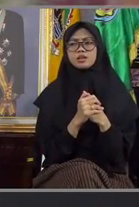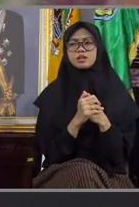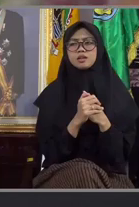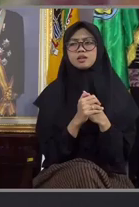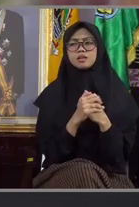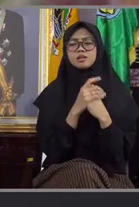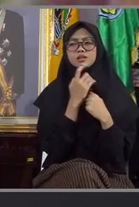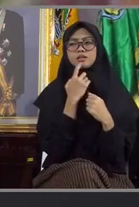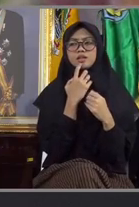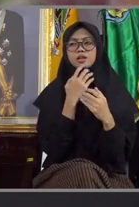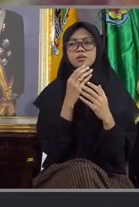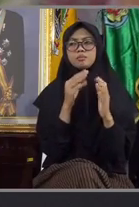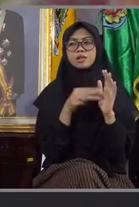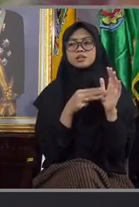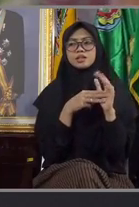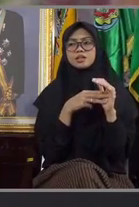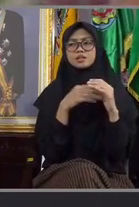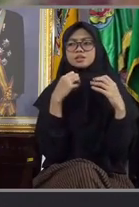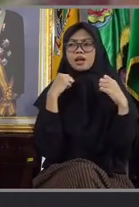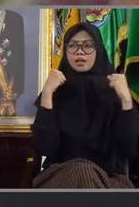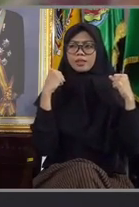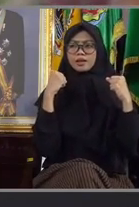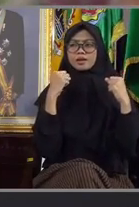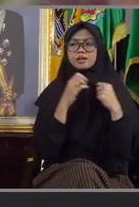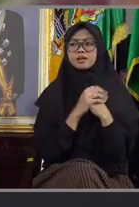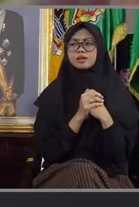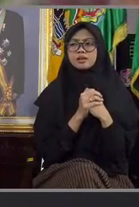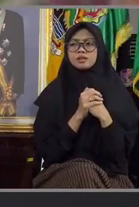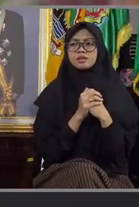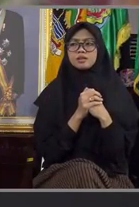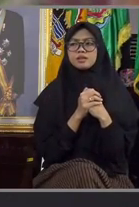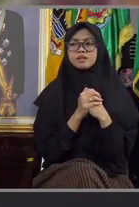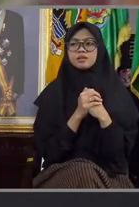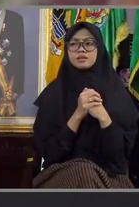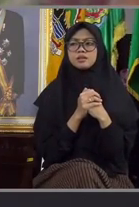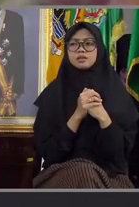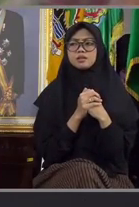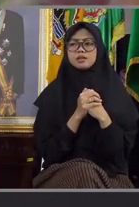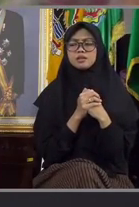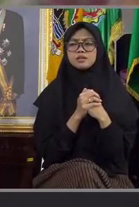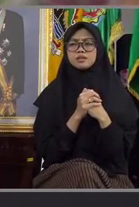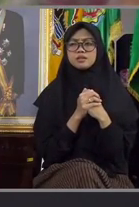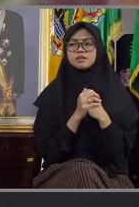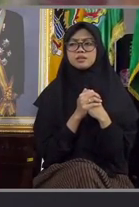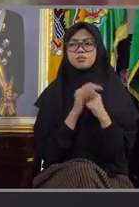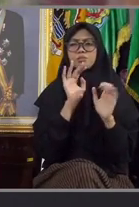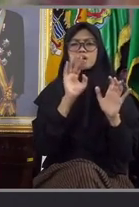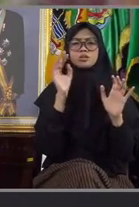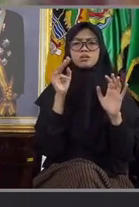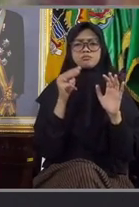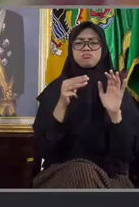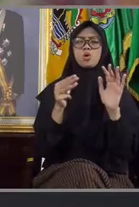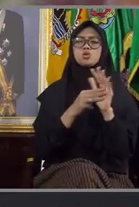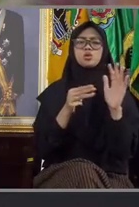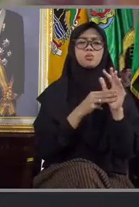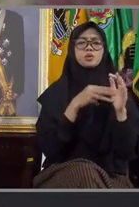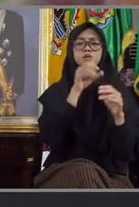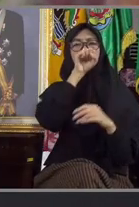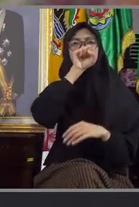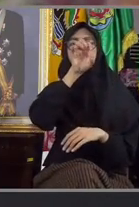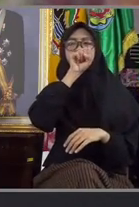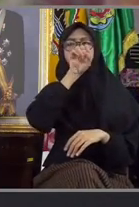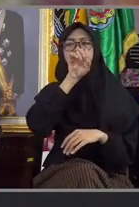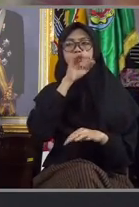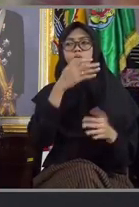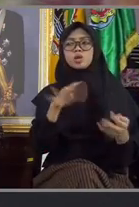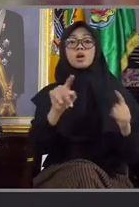masalah masyarakat. Dari yang disampaikan tadi, banyak sekali hal yang sangat penting. Namun ada